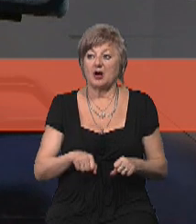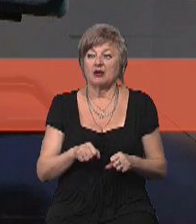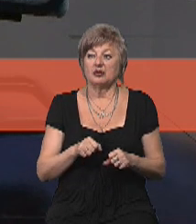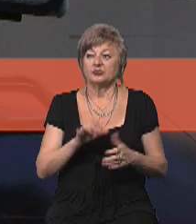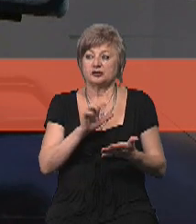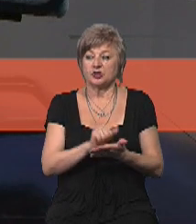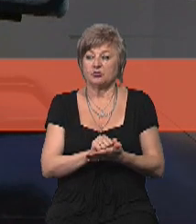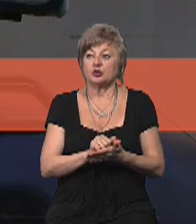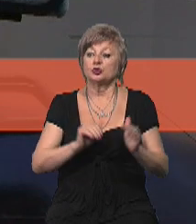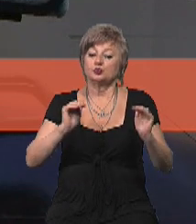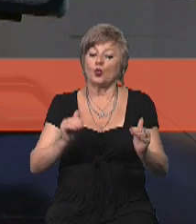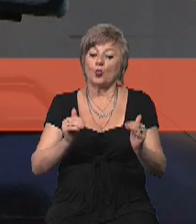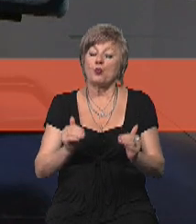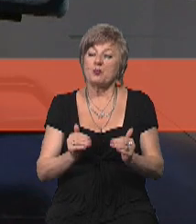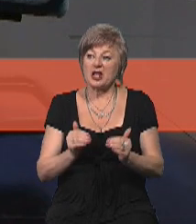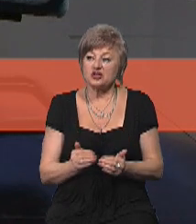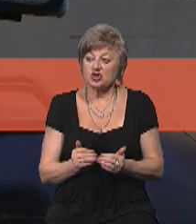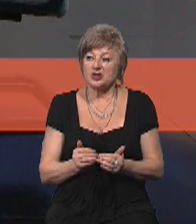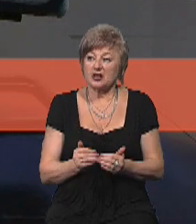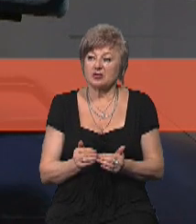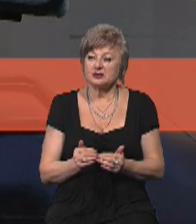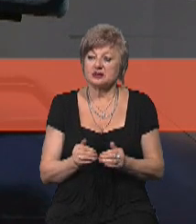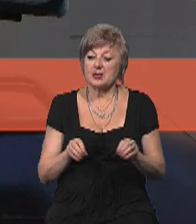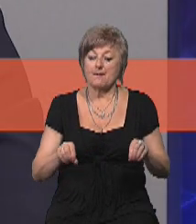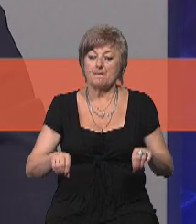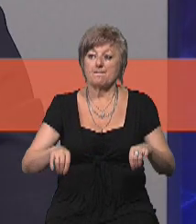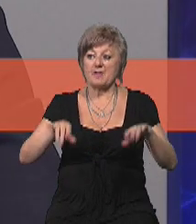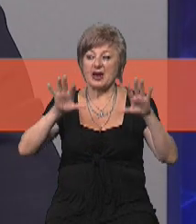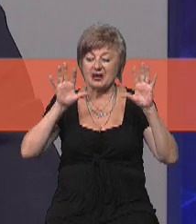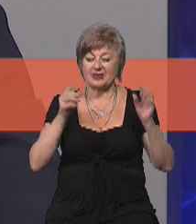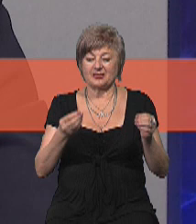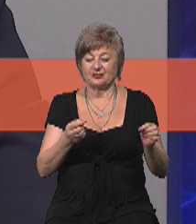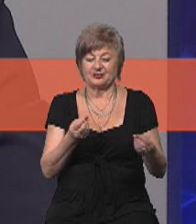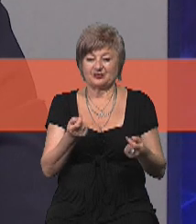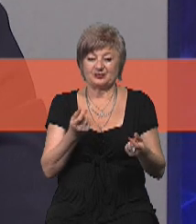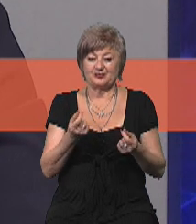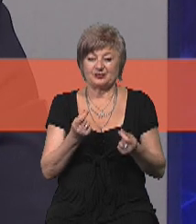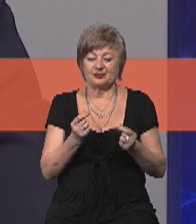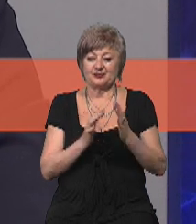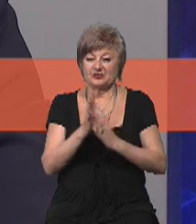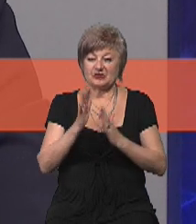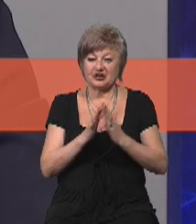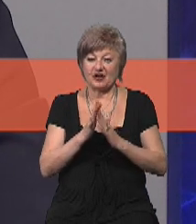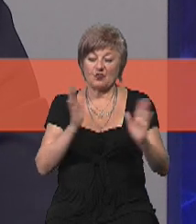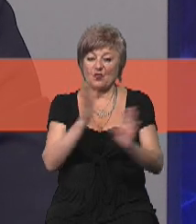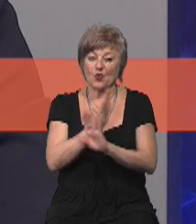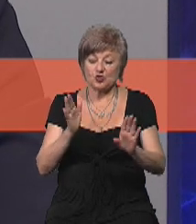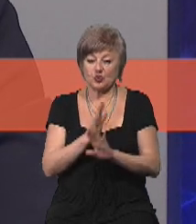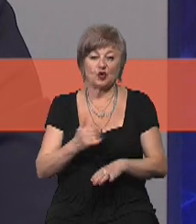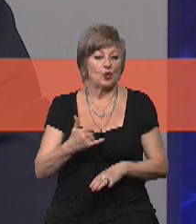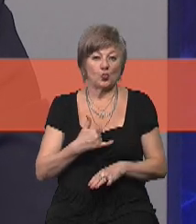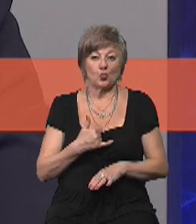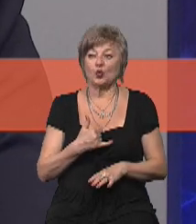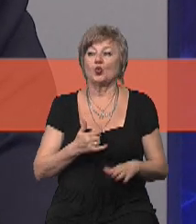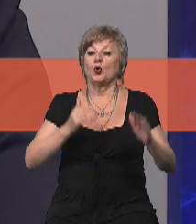степени уменьшилось количество пыли вот этой семян в атмосфере, в воздухе. У нас в